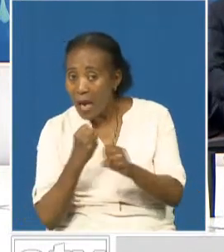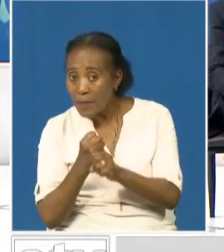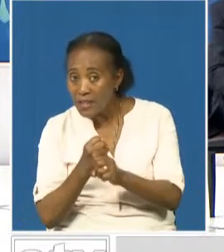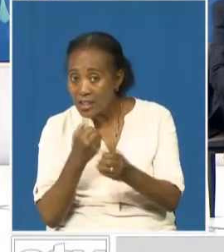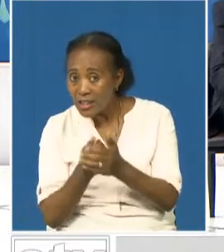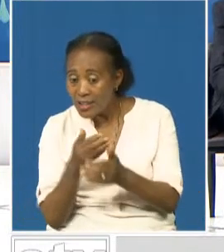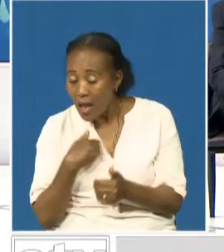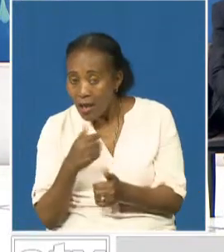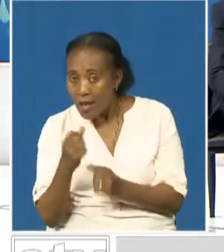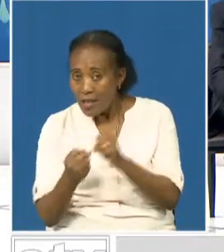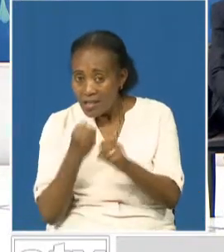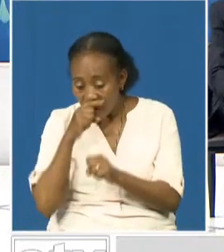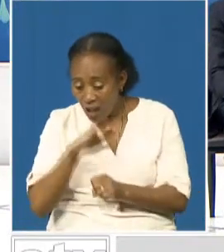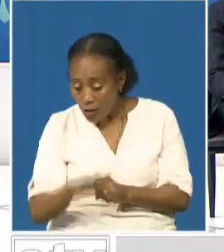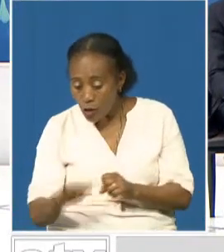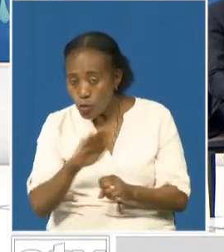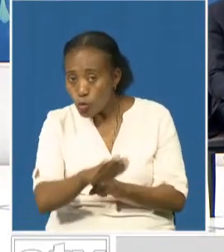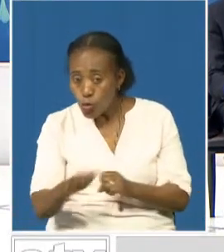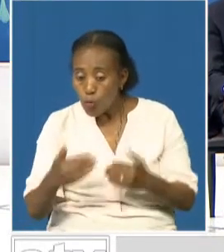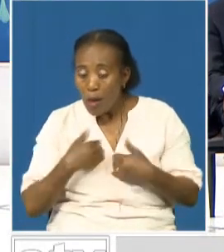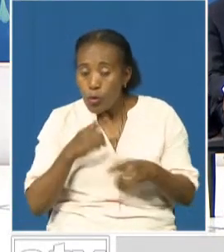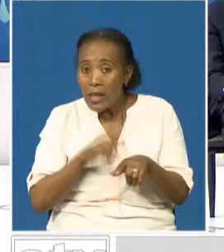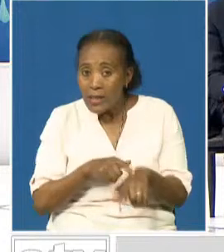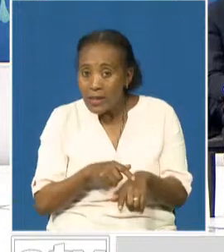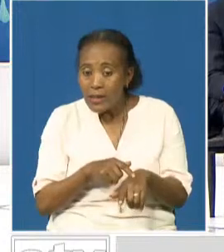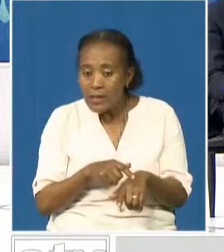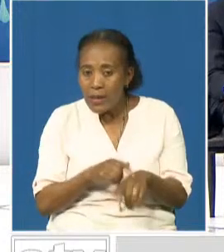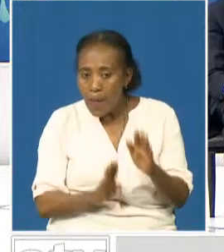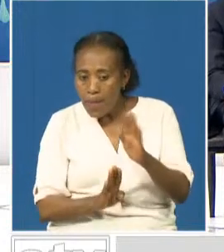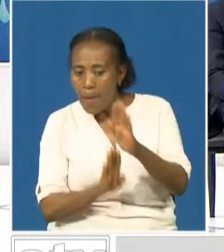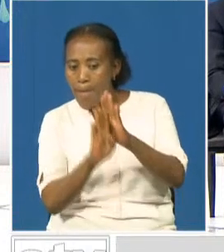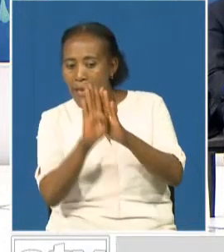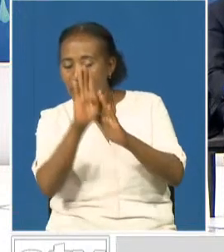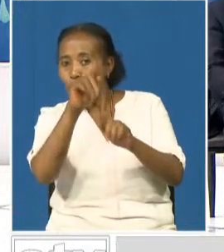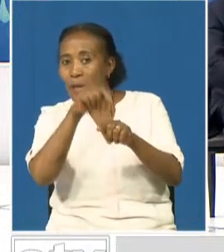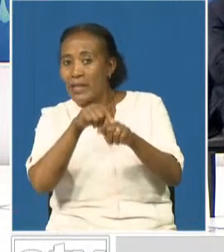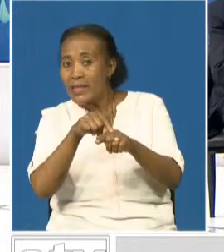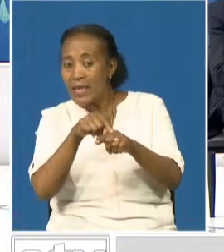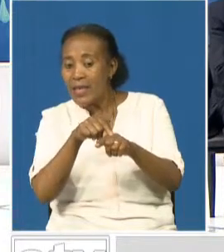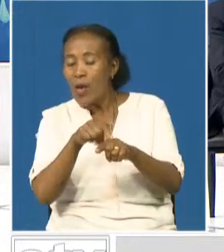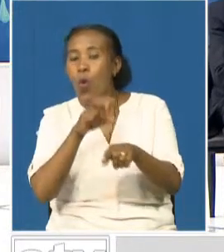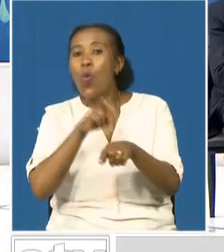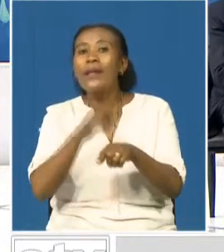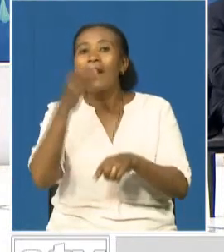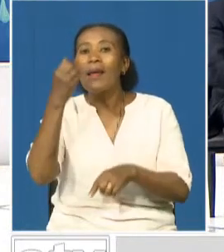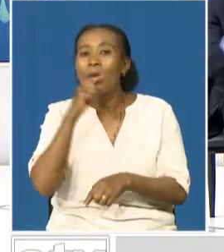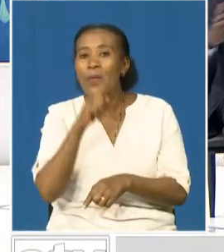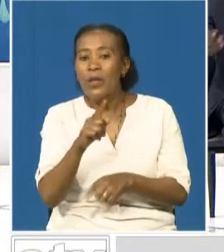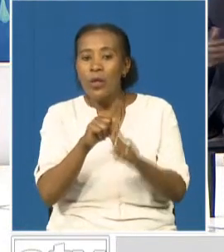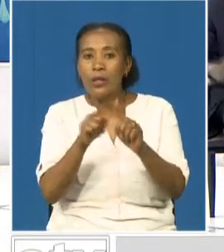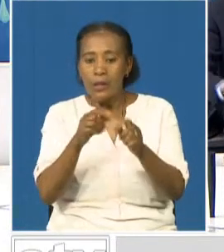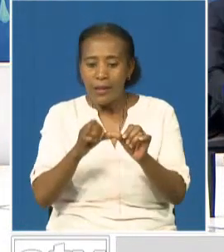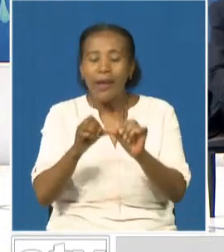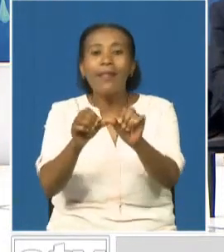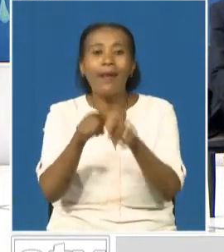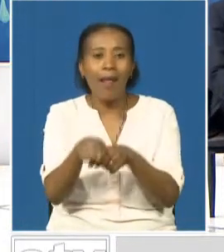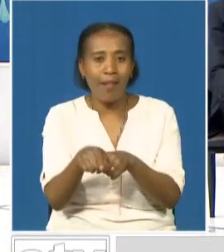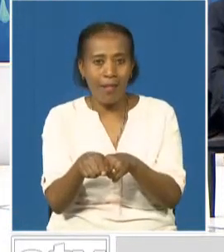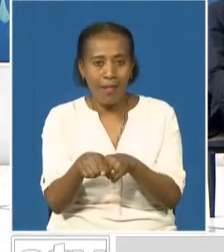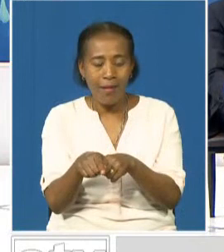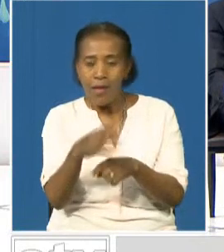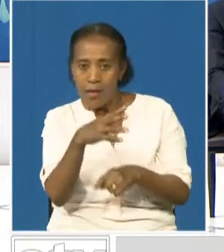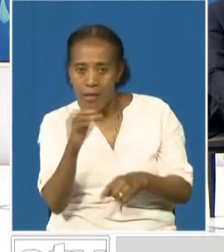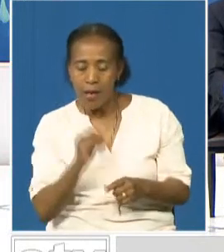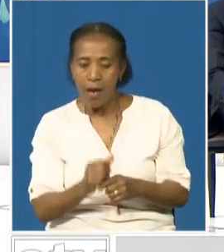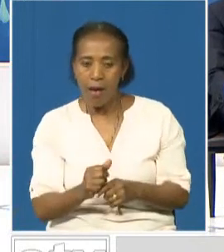ድረስ ልጆች በነበሩበት ጊዜ በሚያሳድጉበት ወቅት የነበረው ነገር ይቀጥላል